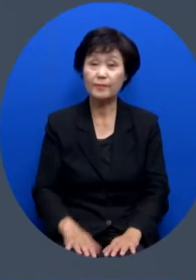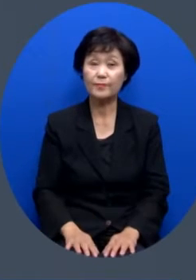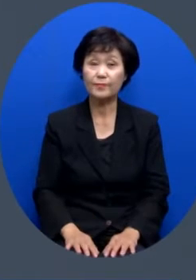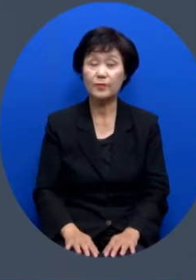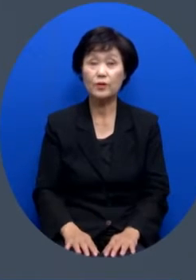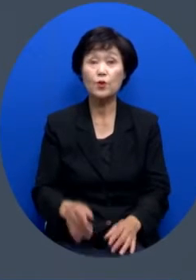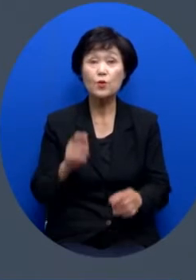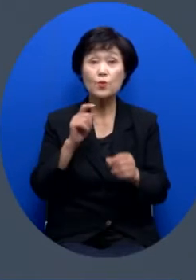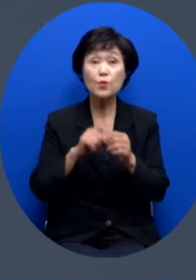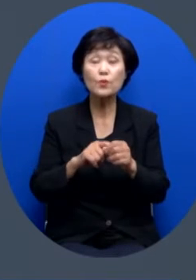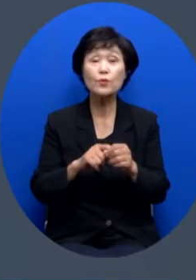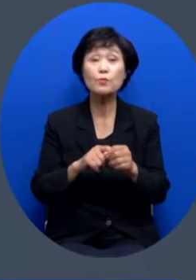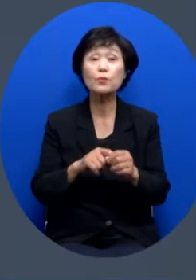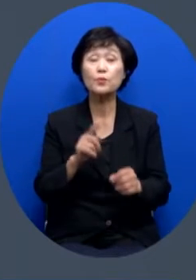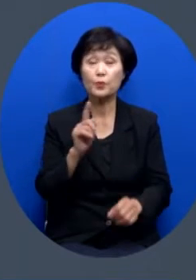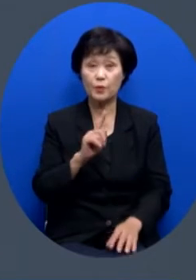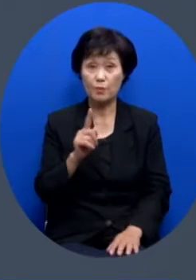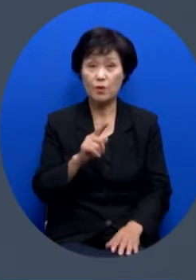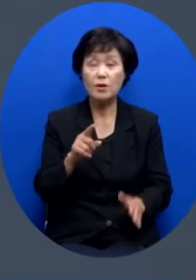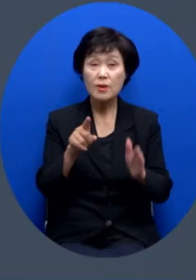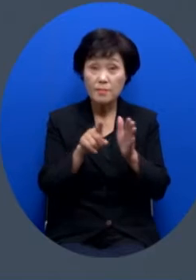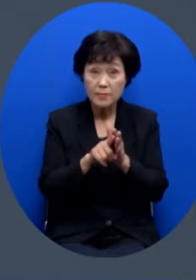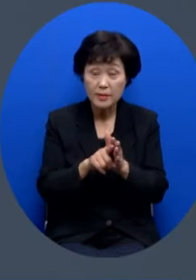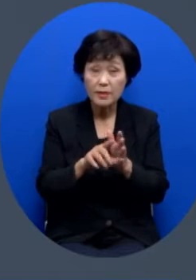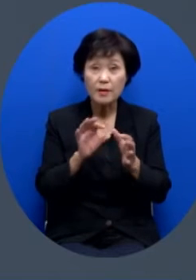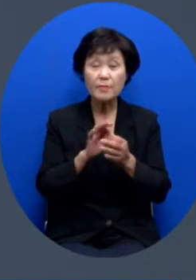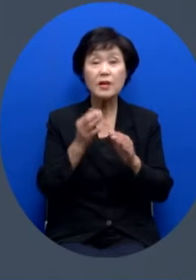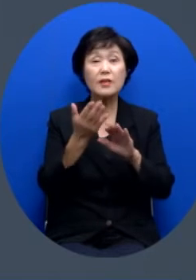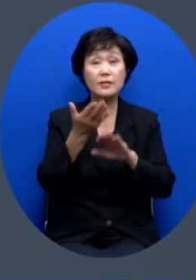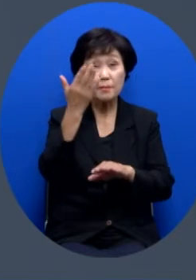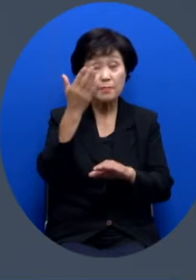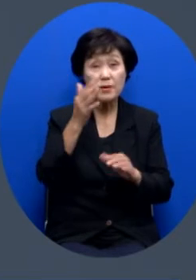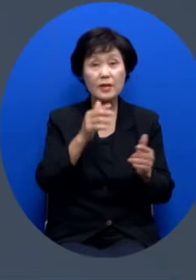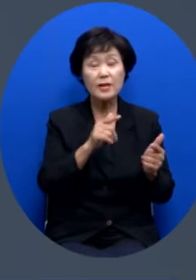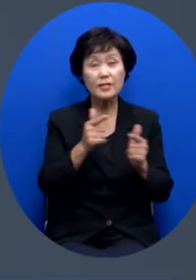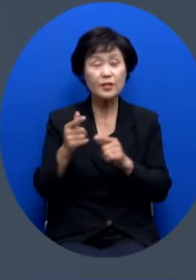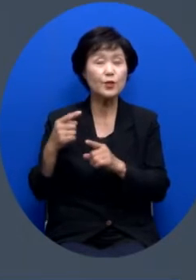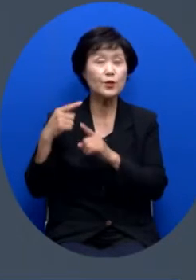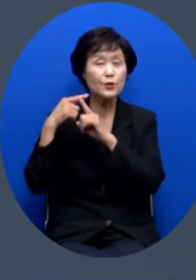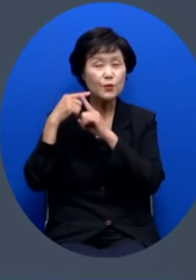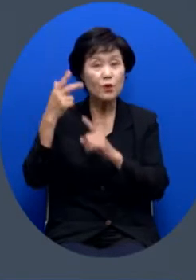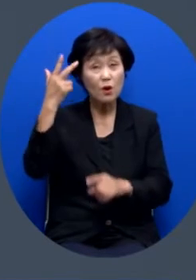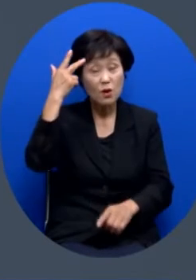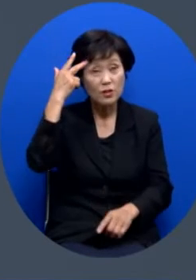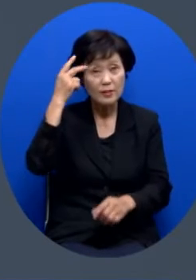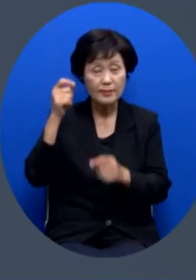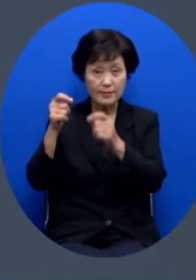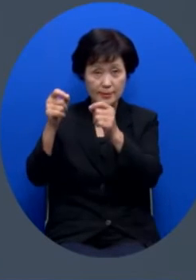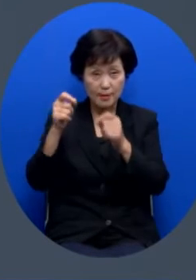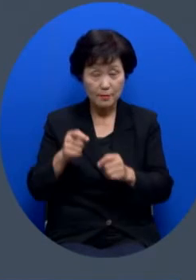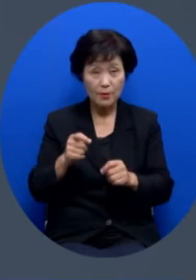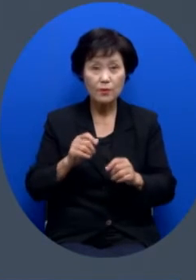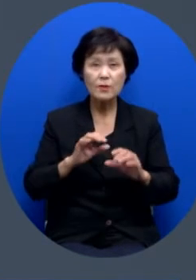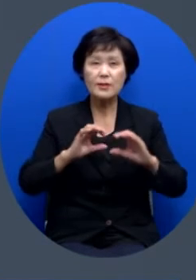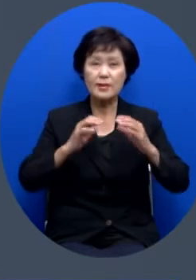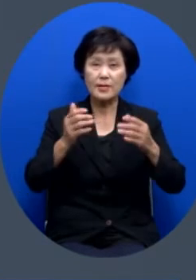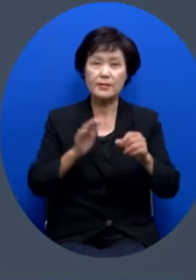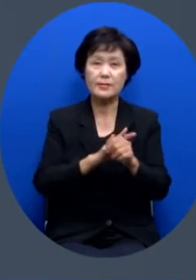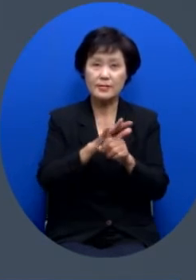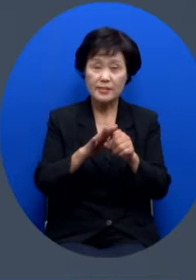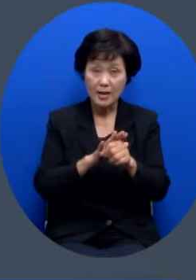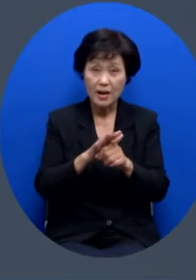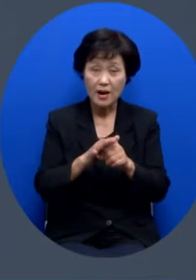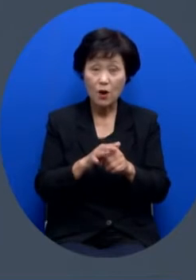목표는 에 믿음의 선배들이 순교 정신을 이어받아서 정말 나를 사랑하고 2분들 가운데서는